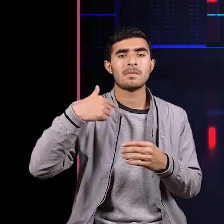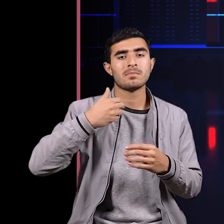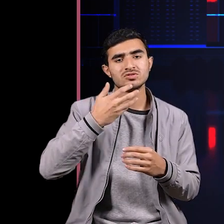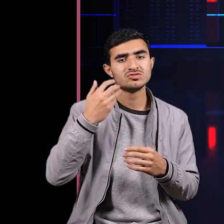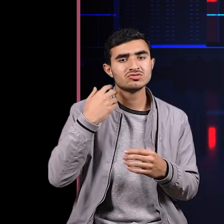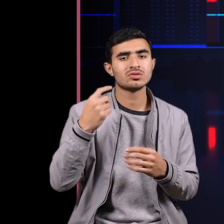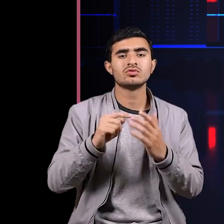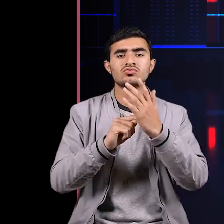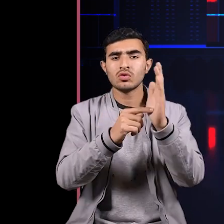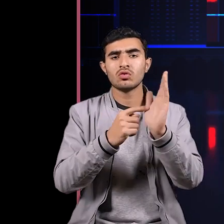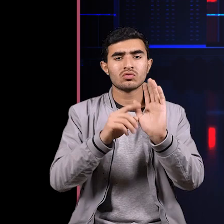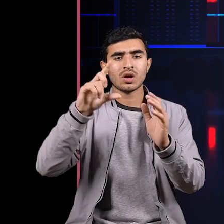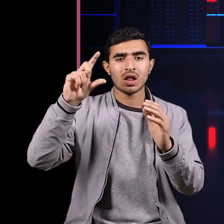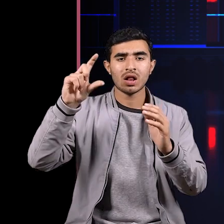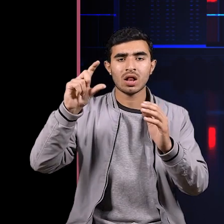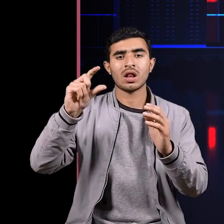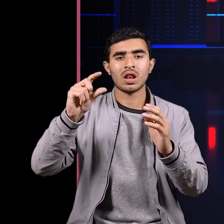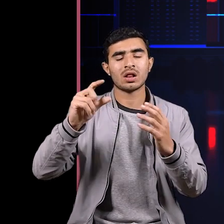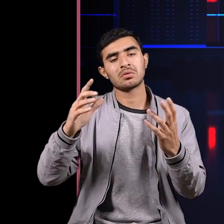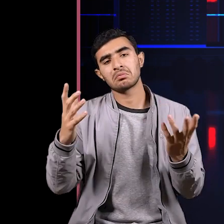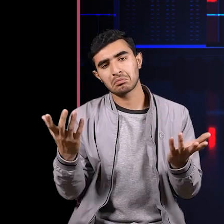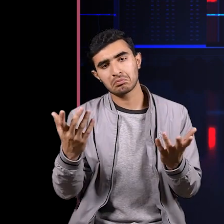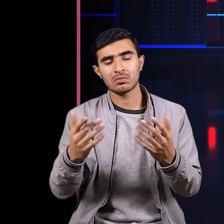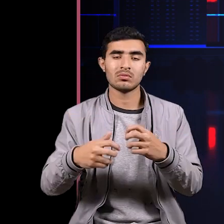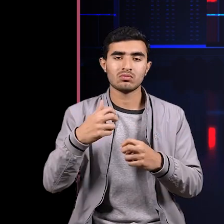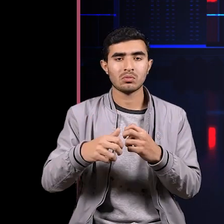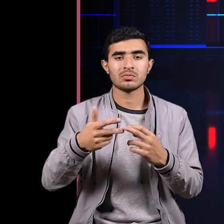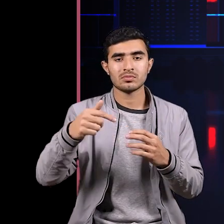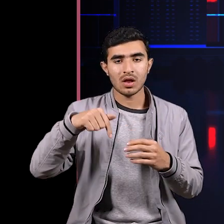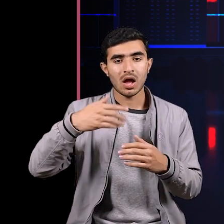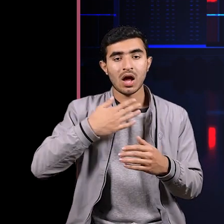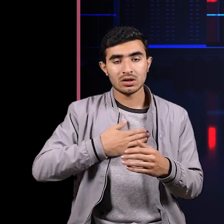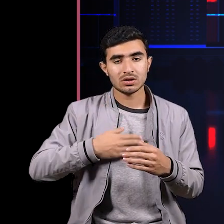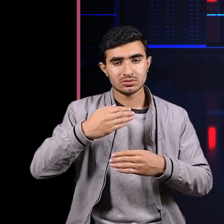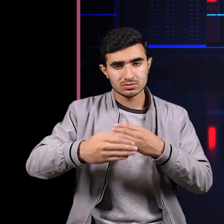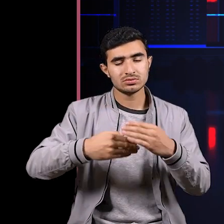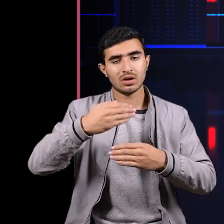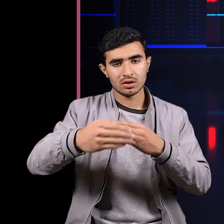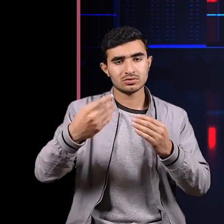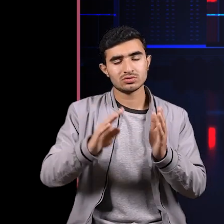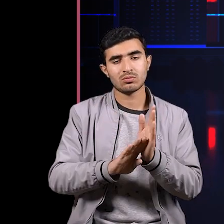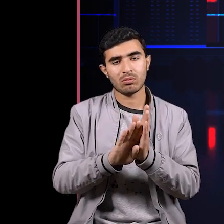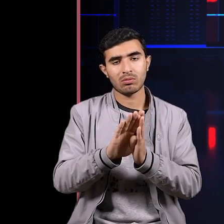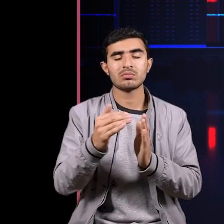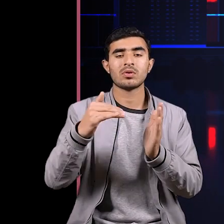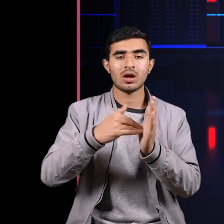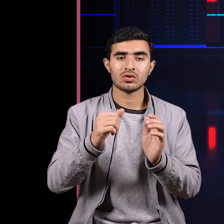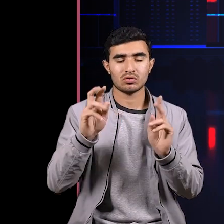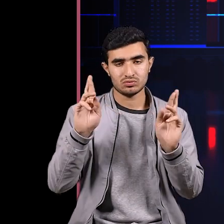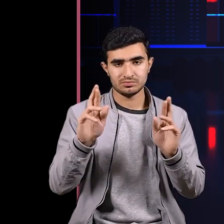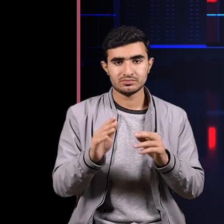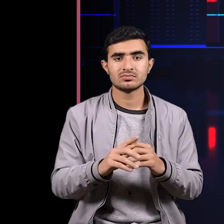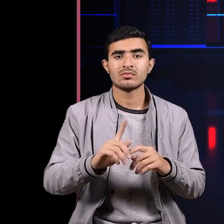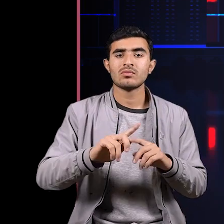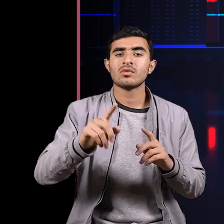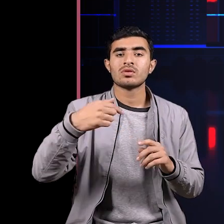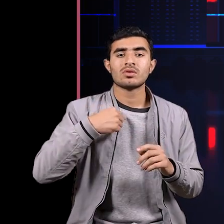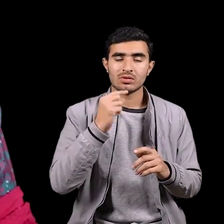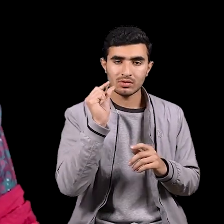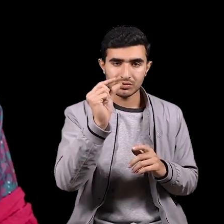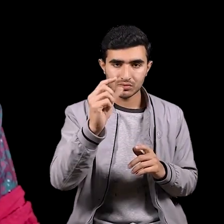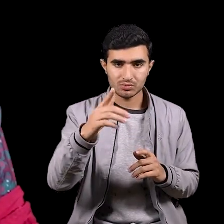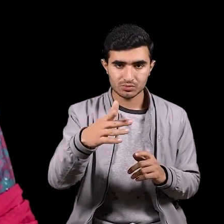में हम उन रीज़न्स को तो नहीं डिटेल में आपसे बात कर सकते, लेकिन इतना ज़रूर कहूँगी कि हम बहुत ही रिच तहज़ीब के,